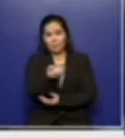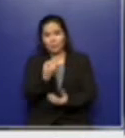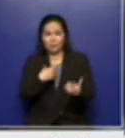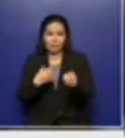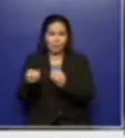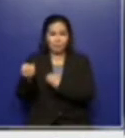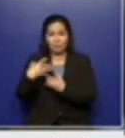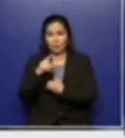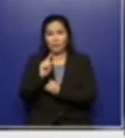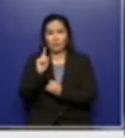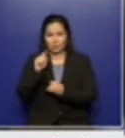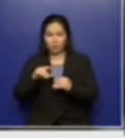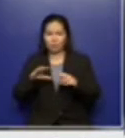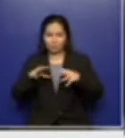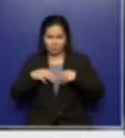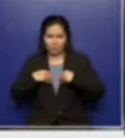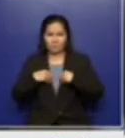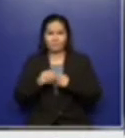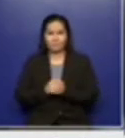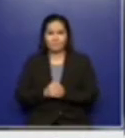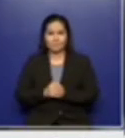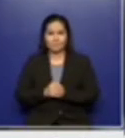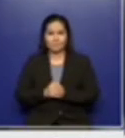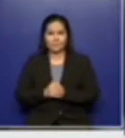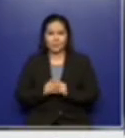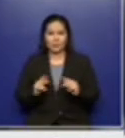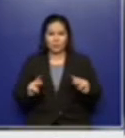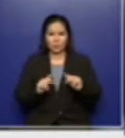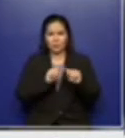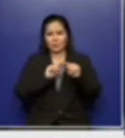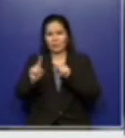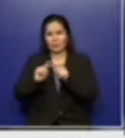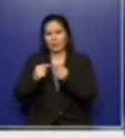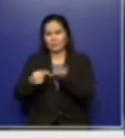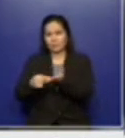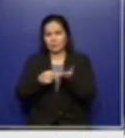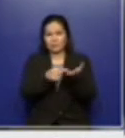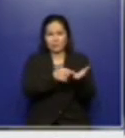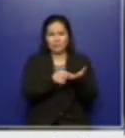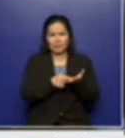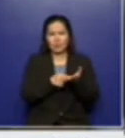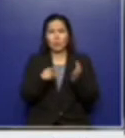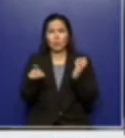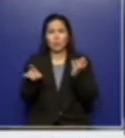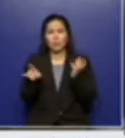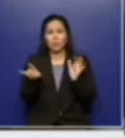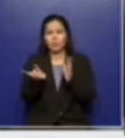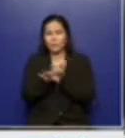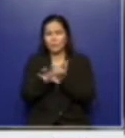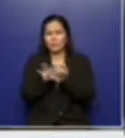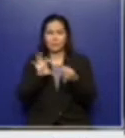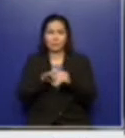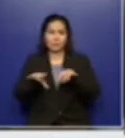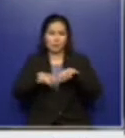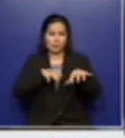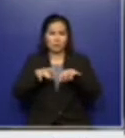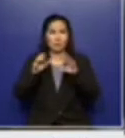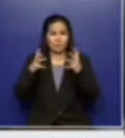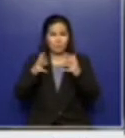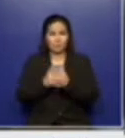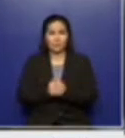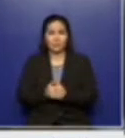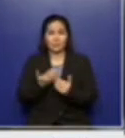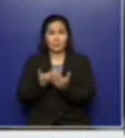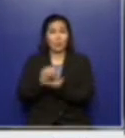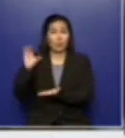รคร่วมทำให้ต่างกระทรวงต่างเสนอมานะครับก็ไม่เกิดประสิทธิภาพและดูเหมือนกับว่าเป็นงบที่ข้าราช